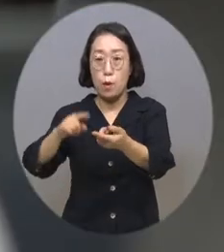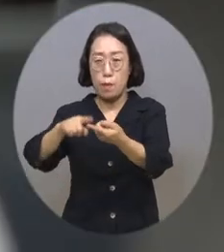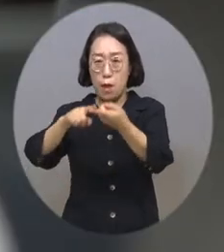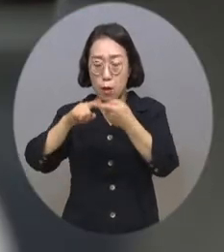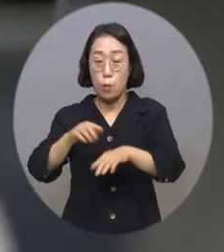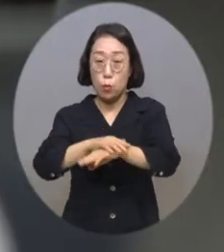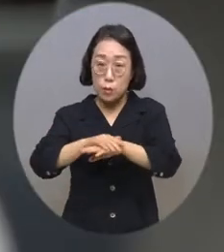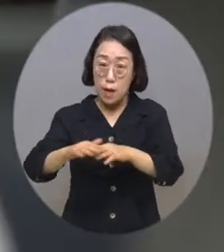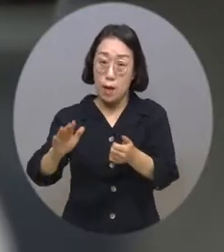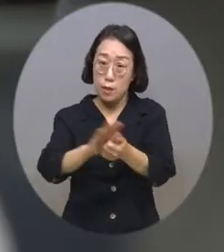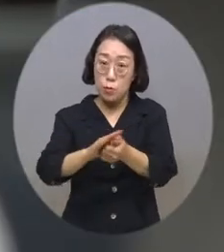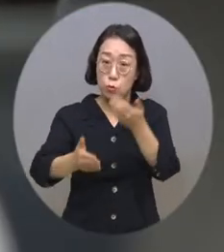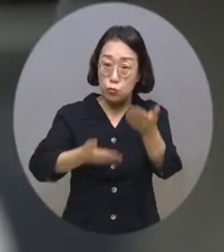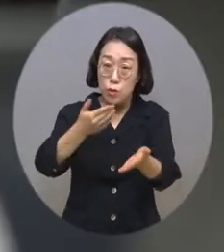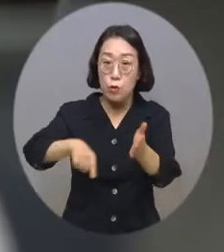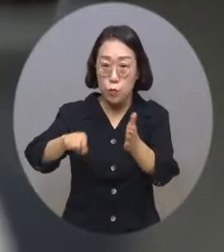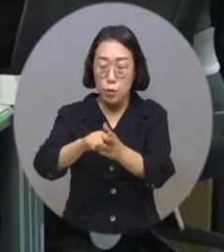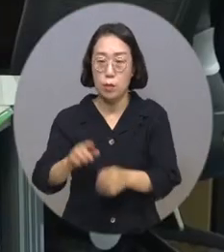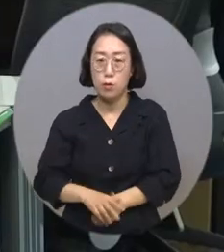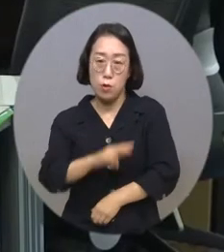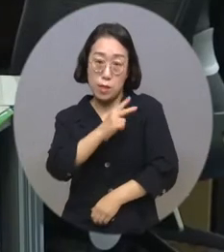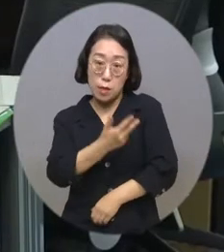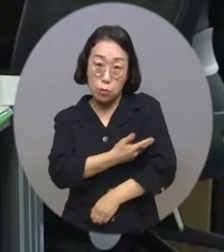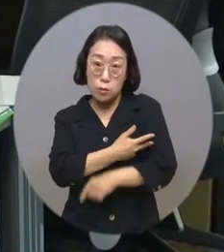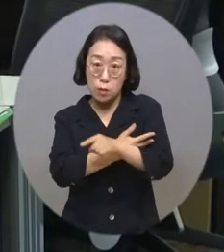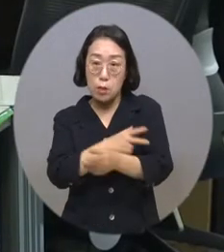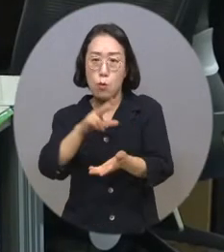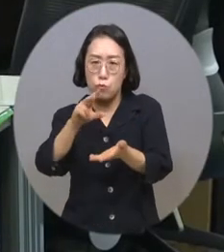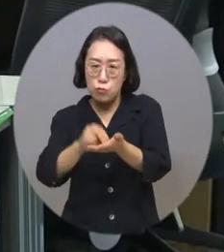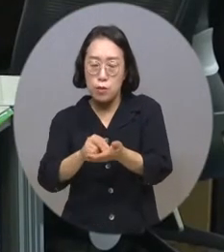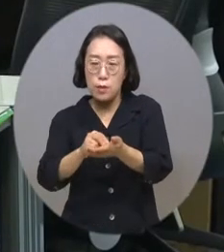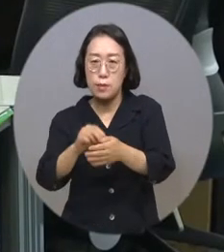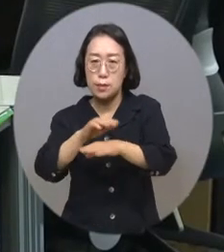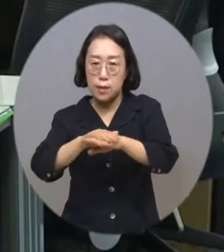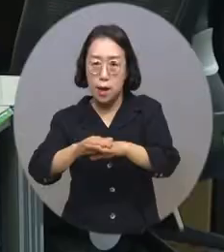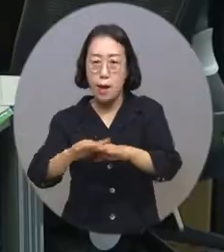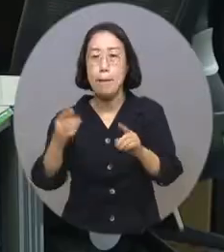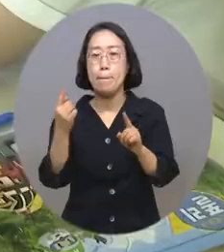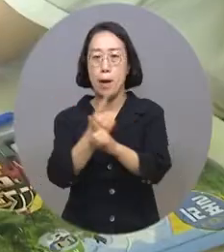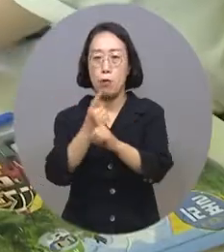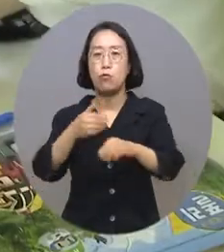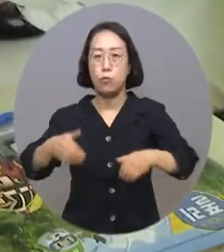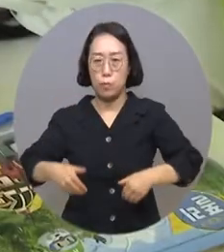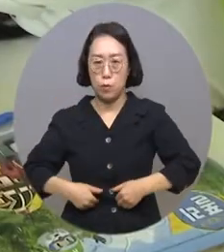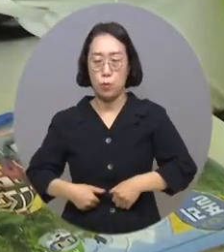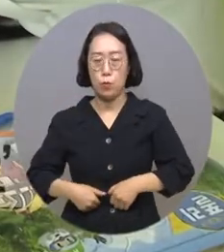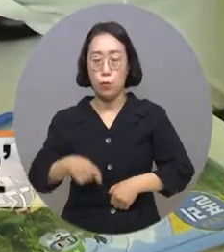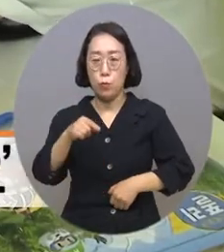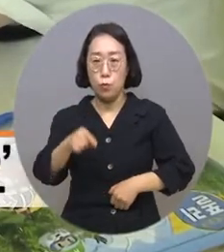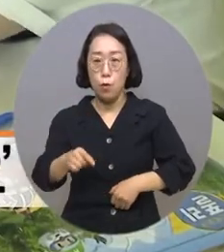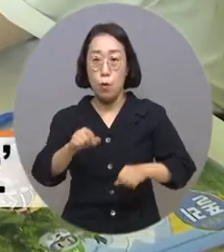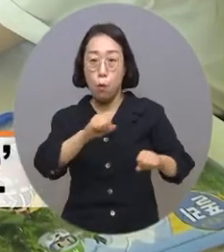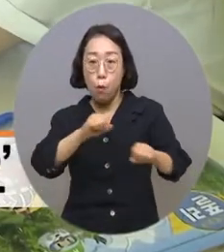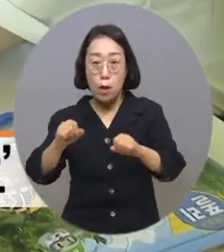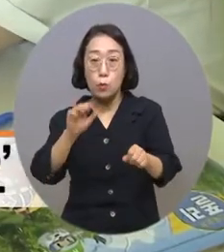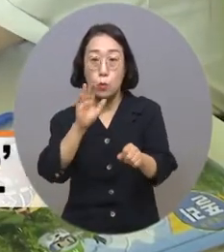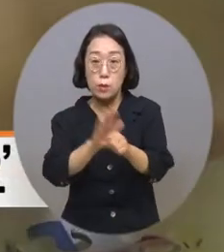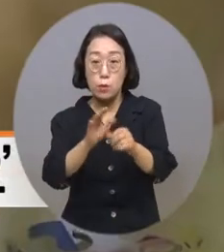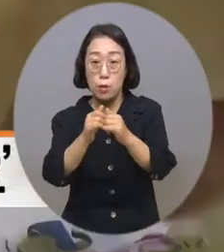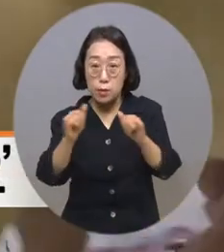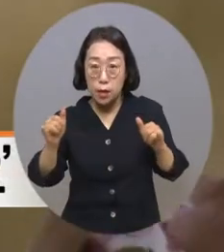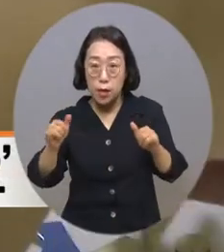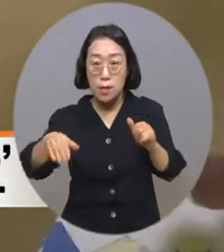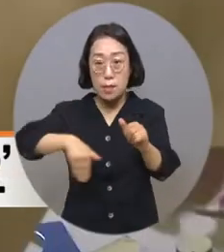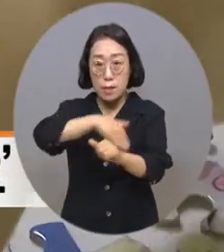위해서 취득 시스템이나 품질관리에 대한 개선이 필요하다는 주장입니다 이를 위해 활동 전사에 대한 실제